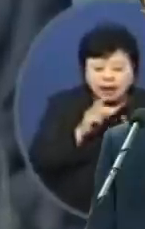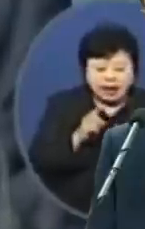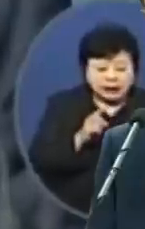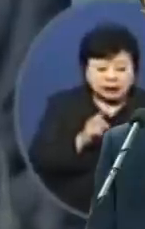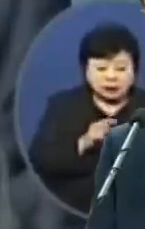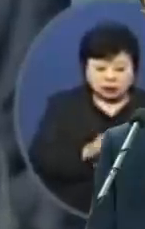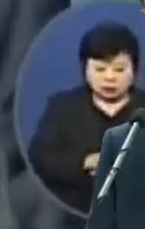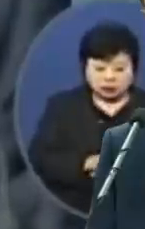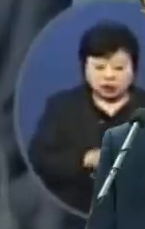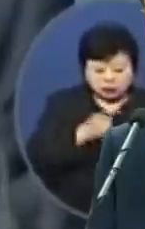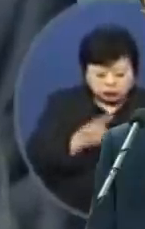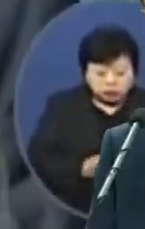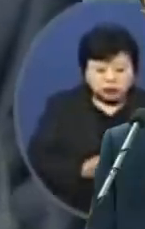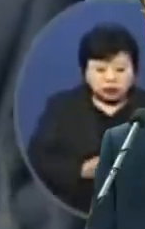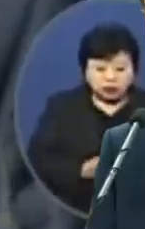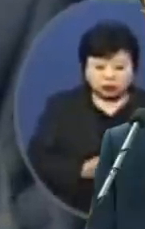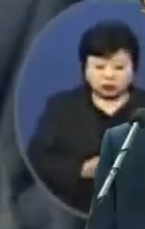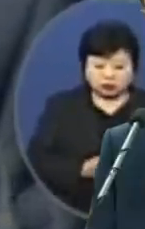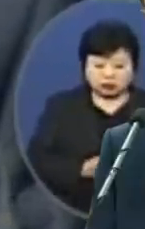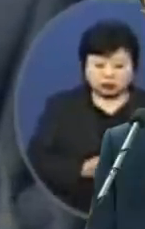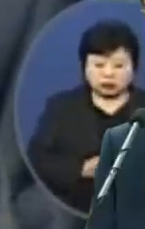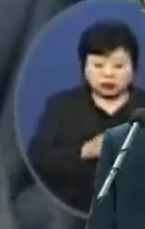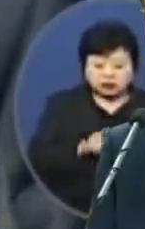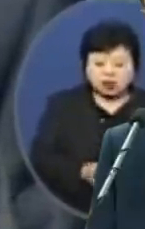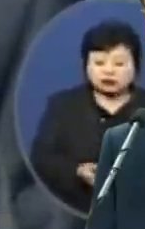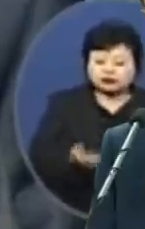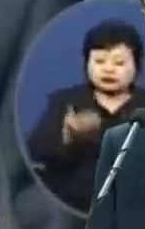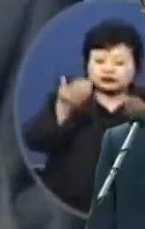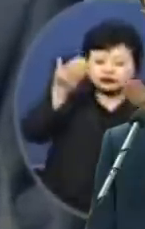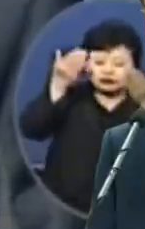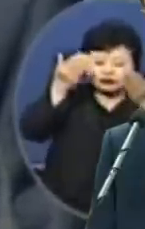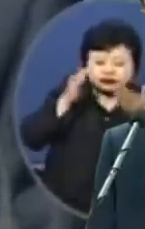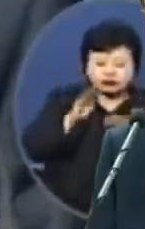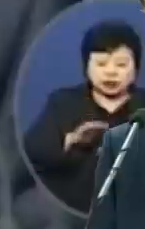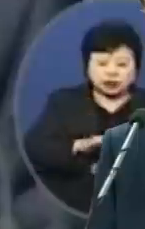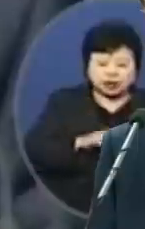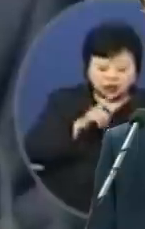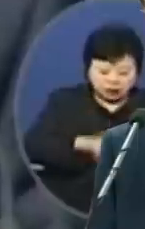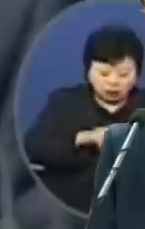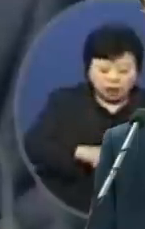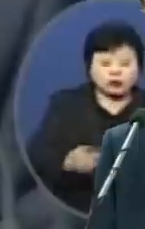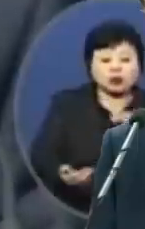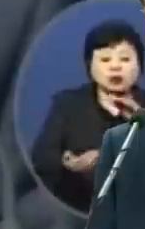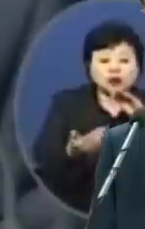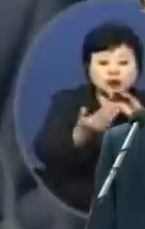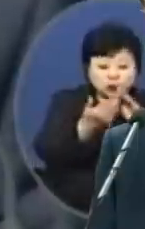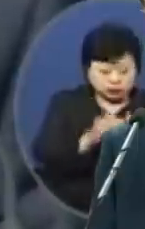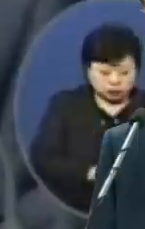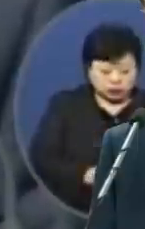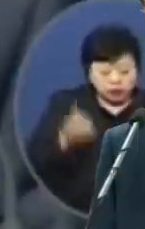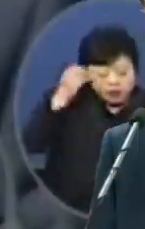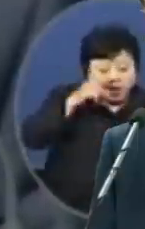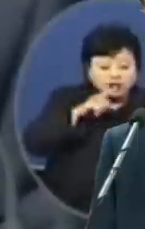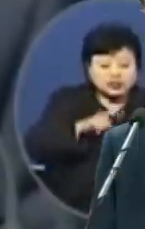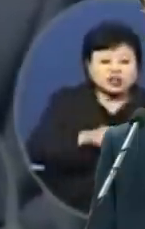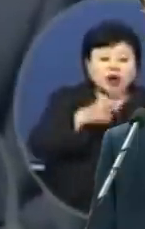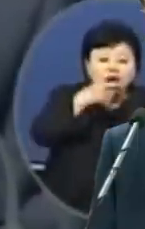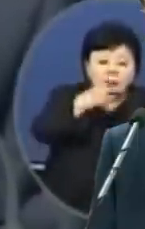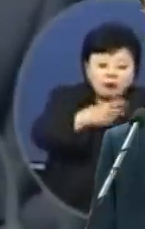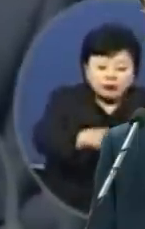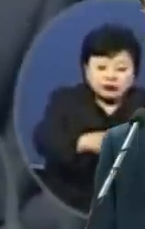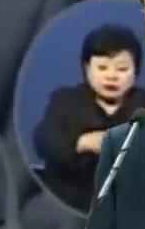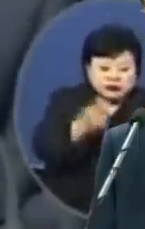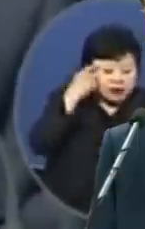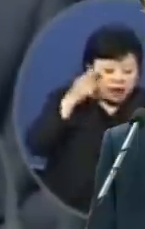영향력이 없는 것 같아도 세월이 지나가면 그것이 다 이루어지는 것입니다. 그것이 영적인 법칙인 것입니다. 생각하는